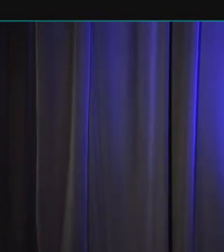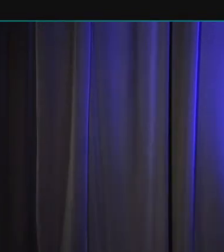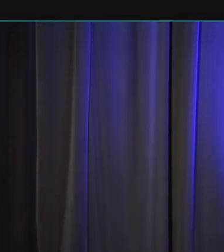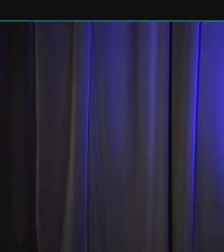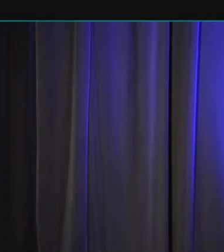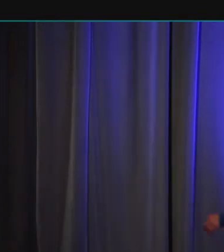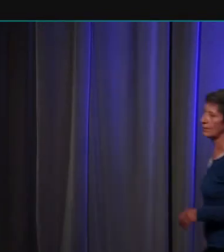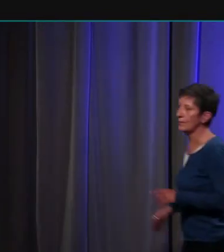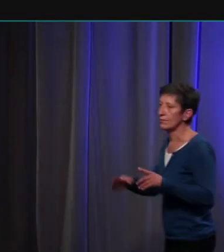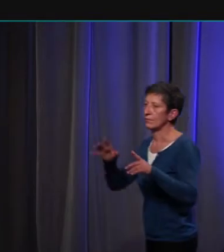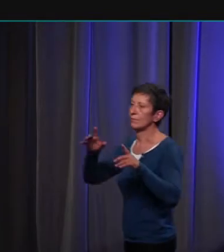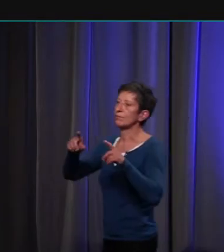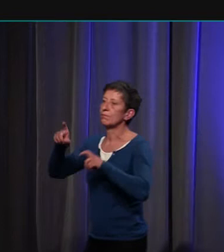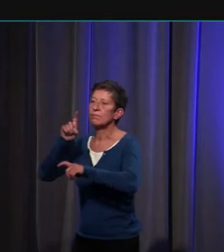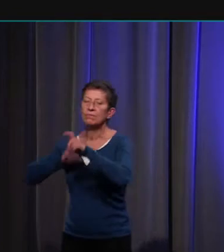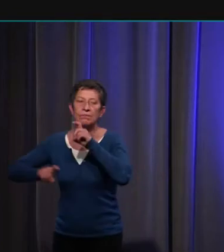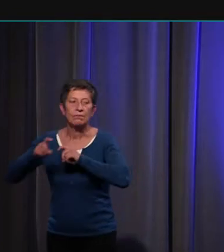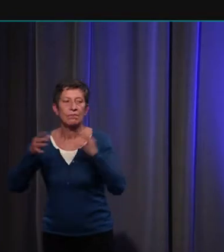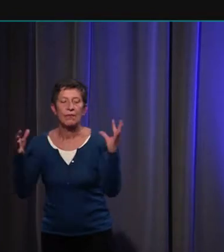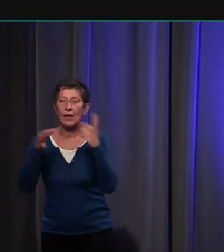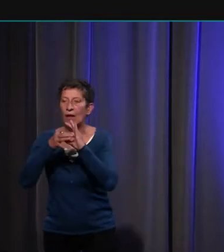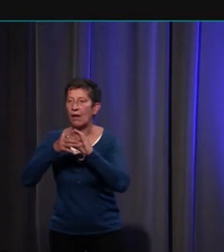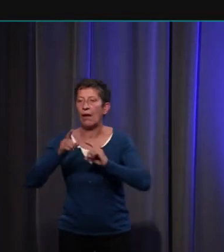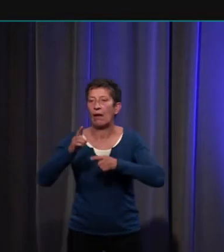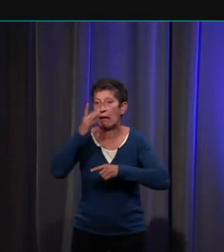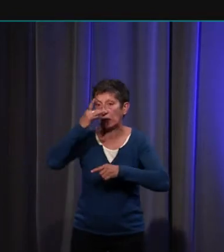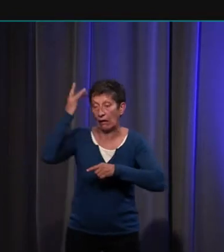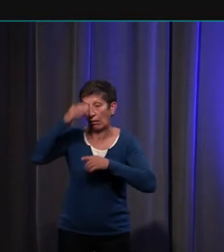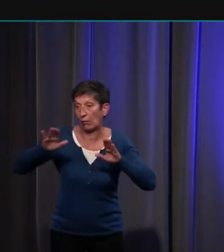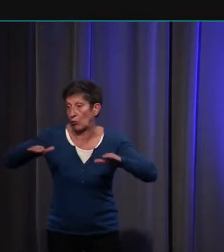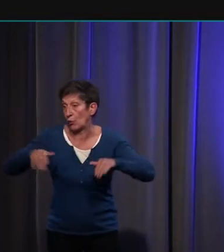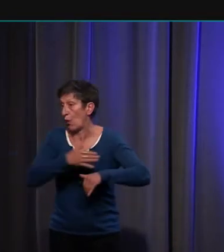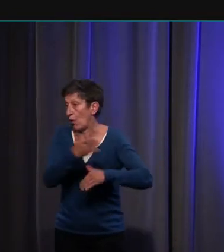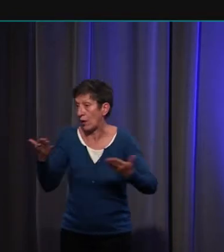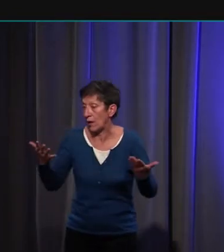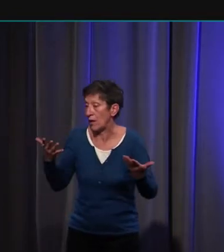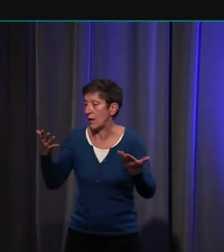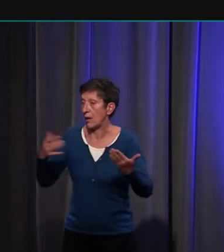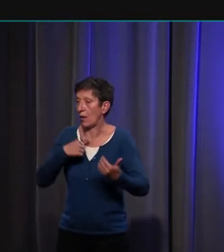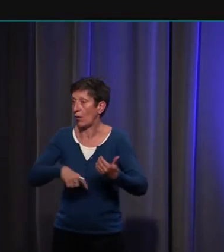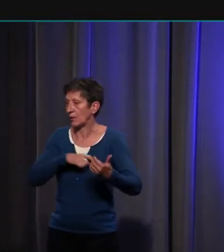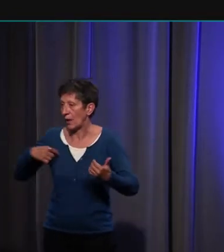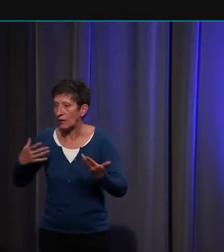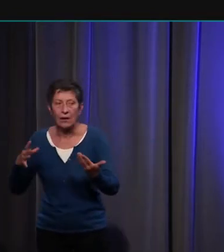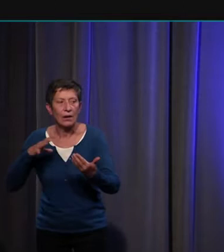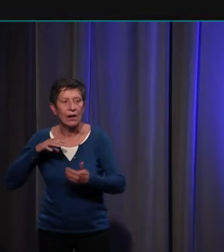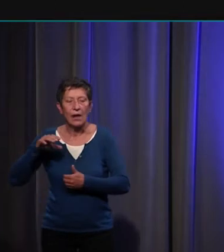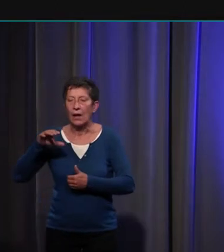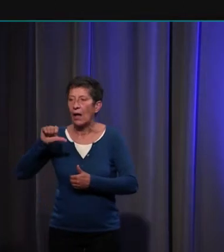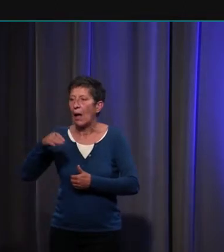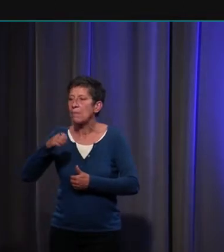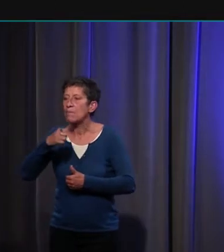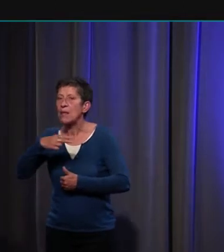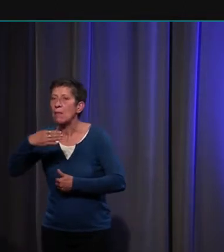lien qui est fait entretien 10 mai les croisades il ya eu un très bon écrit notamment david malouf sur le sujet les croisades vues par les arabes justement un